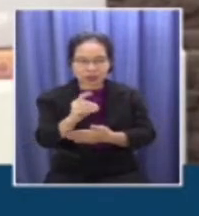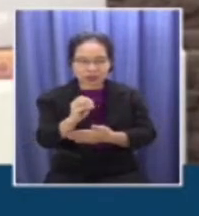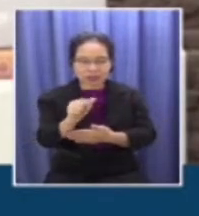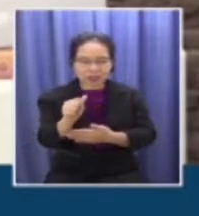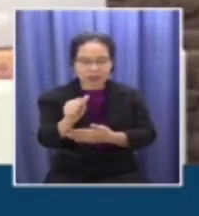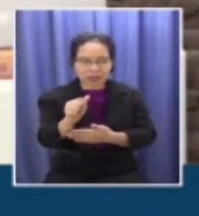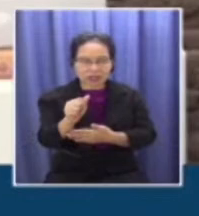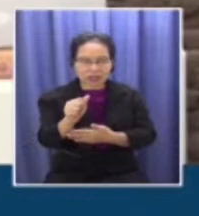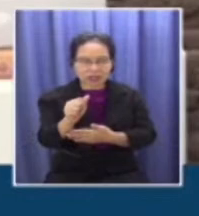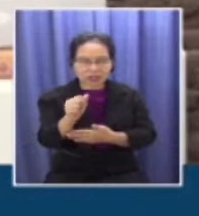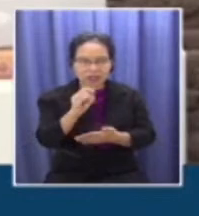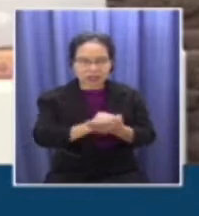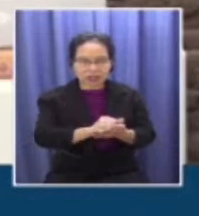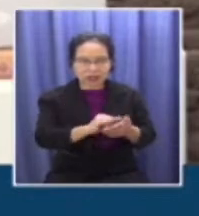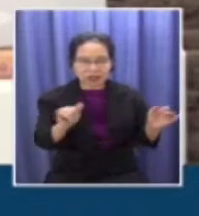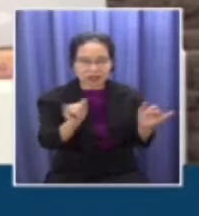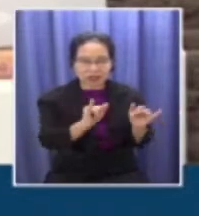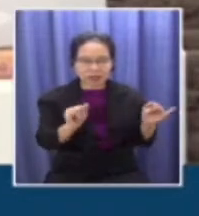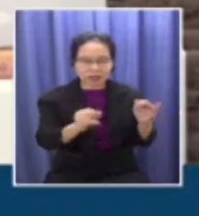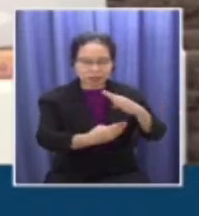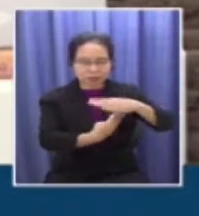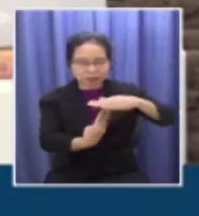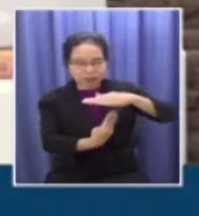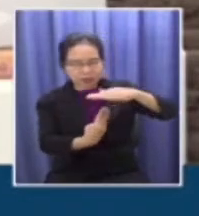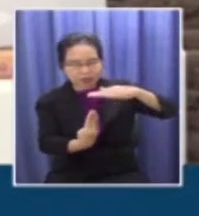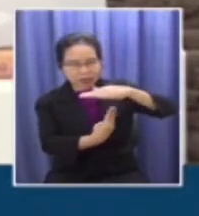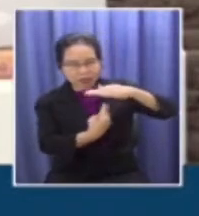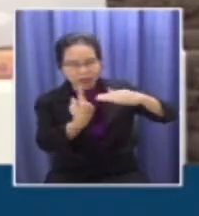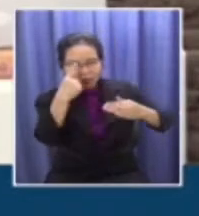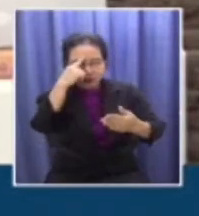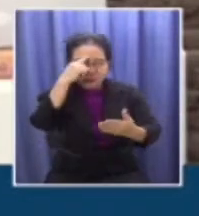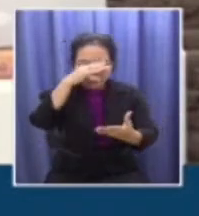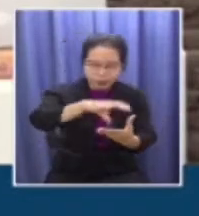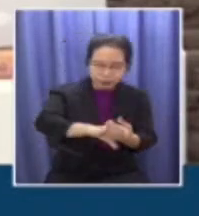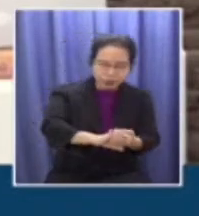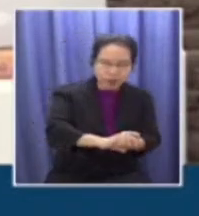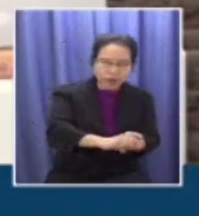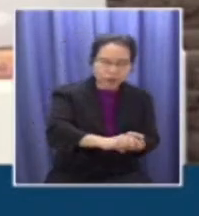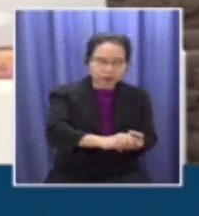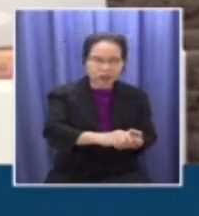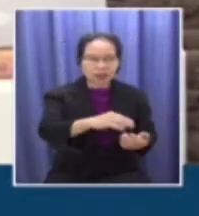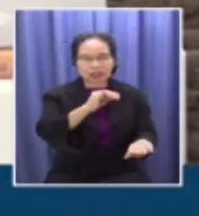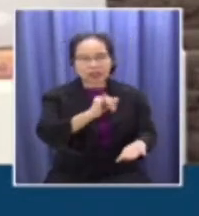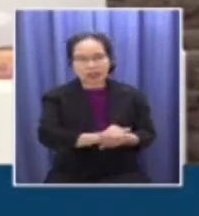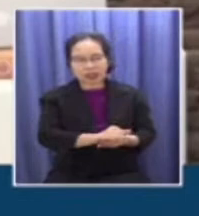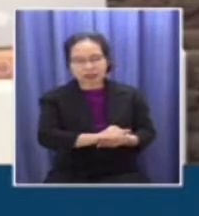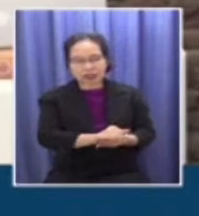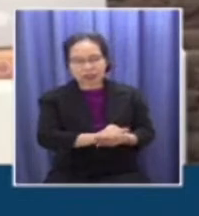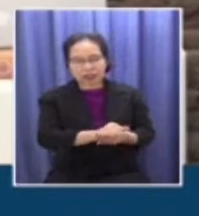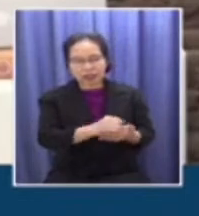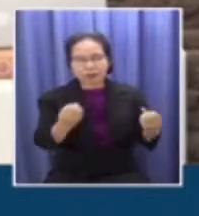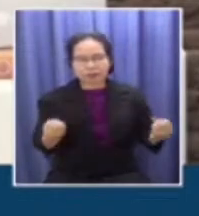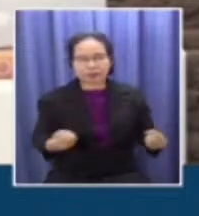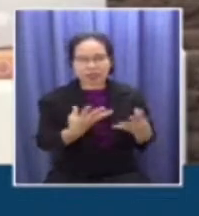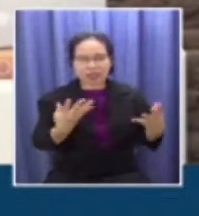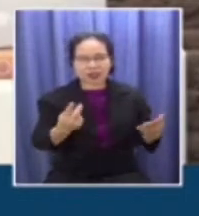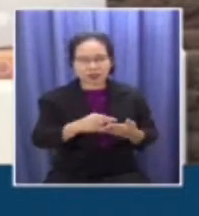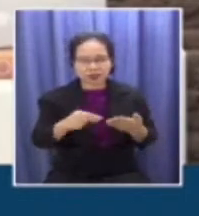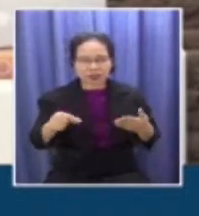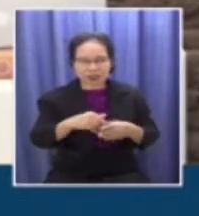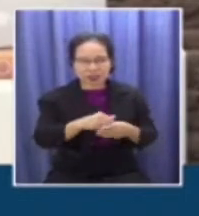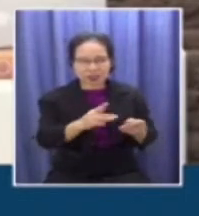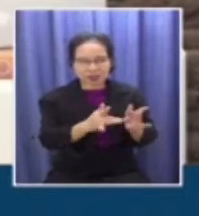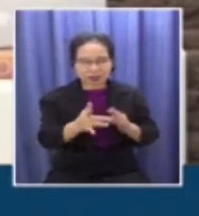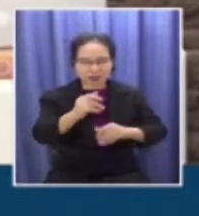DNA. Na yun din ang pinagbabatayan ko para paniwalaan kung na marami pang talata sa